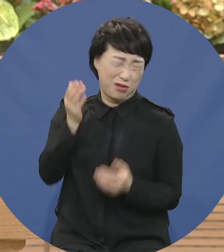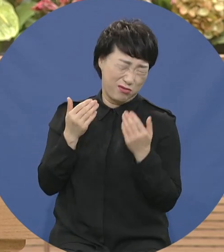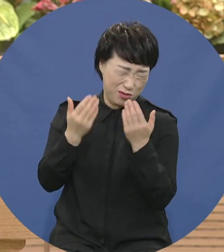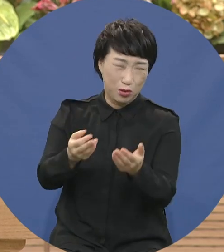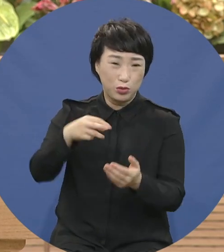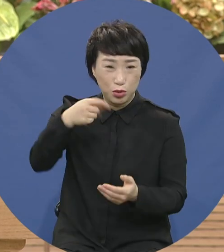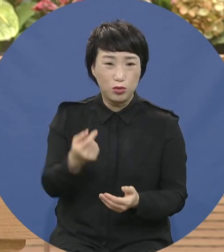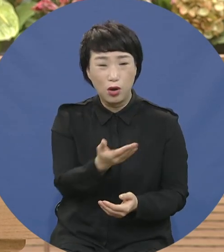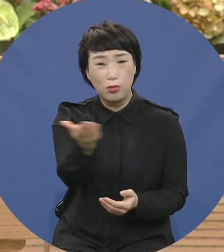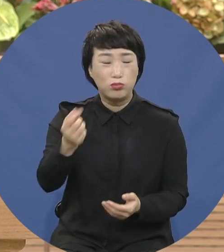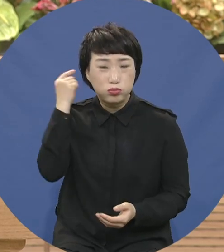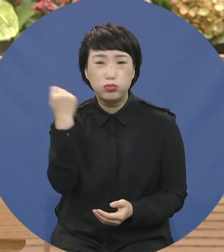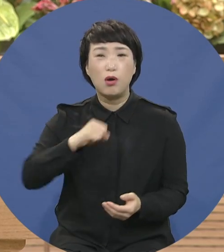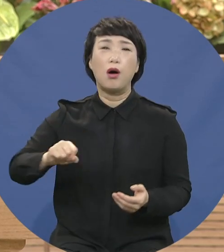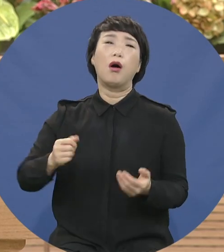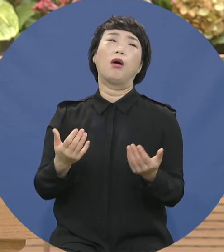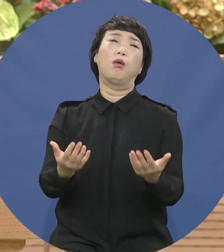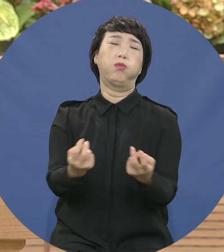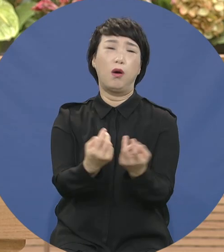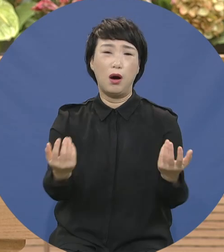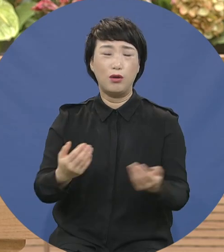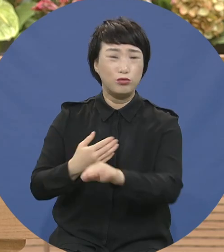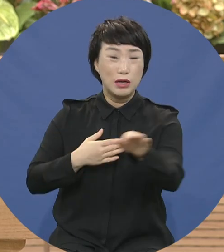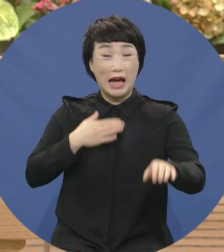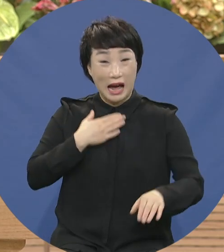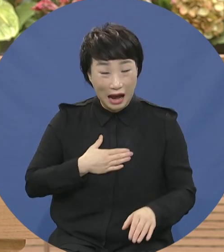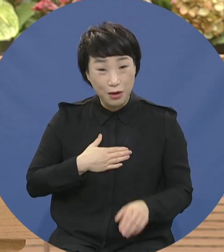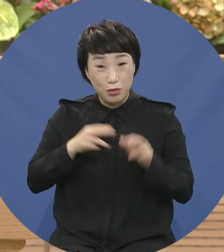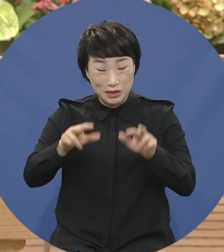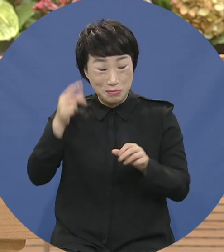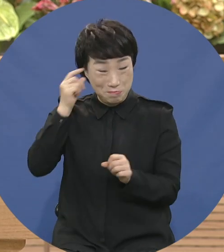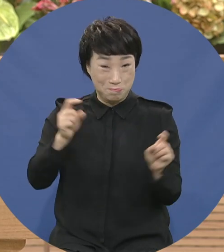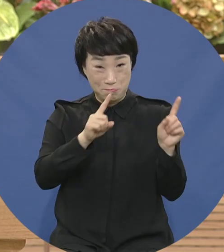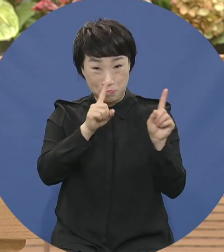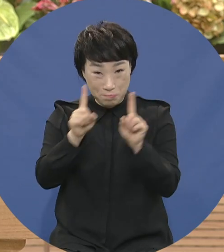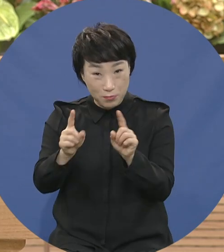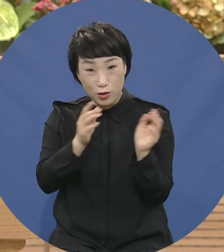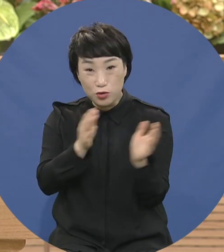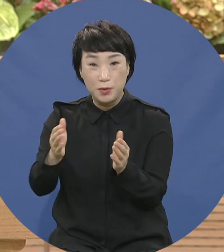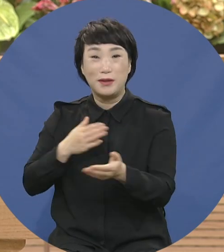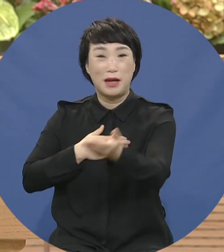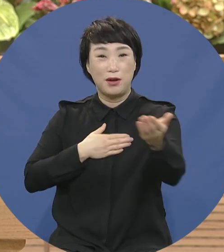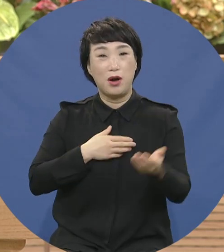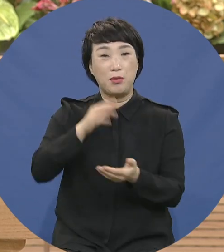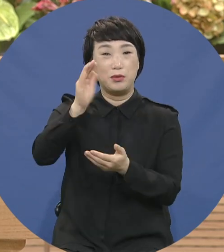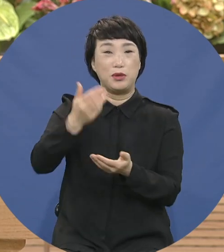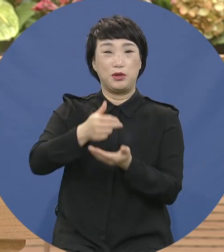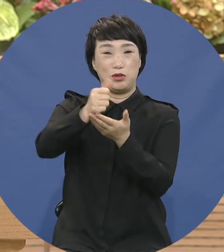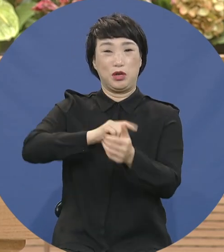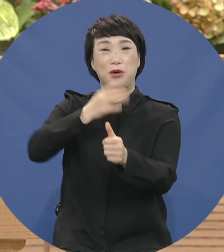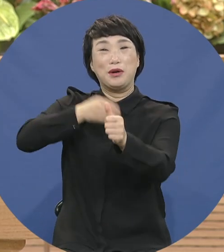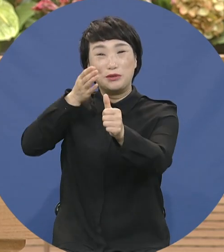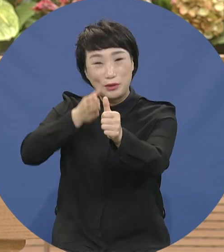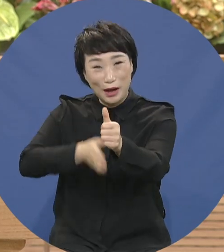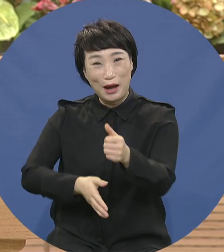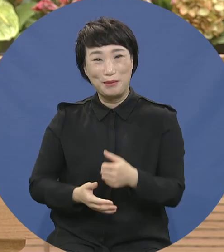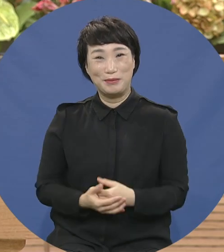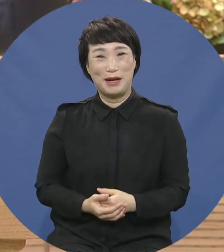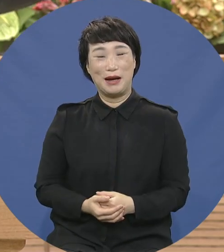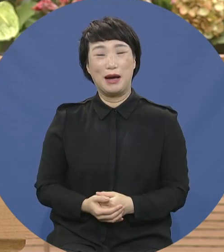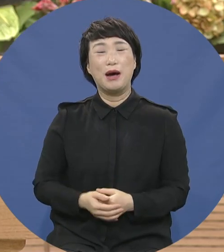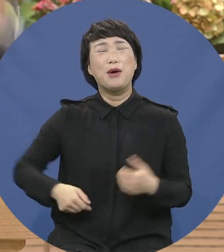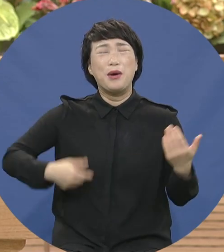모르는 척하면 어찌할 수 없다. 우리는 알고 정신 차려서 준비하는 여러분 되기를 주님의 이름으로 축원합니다.